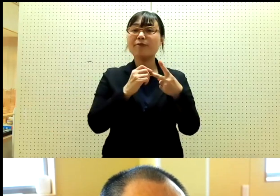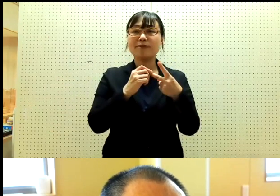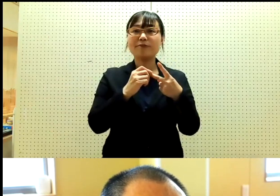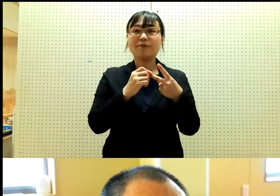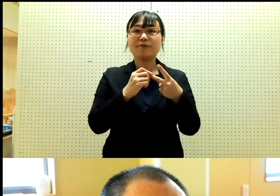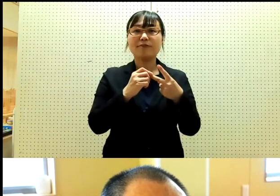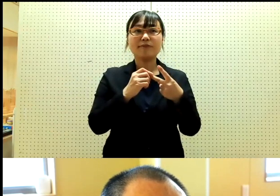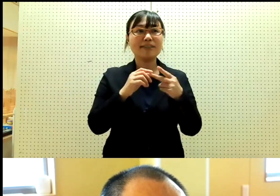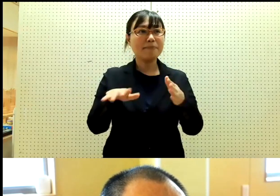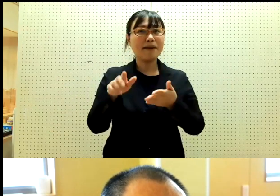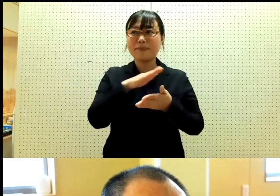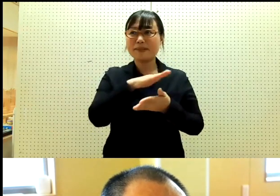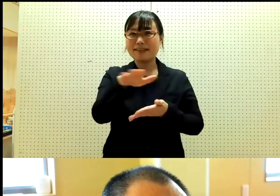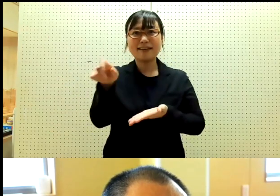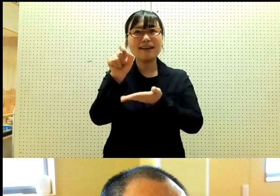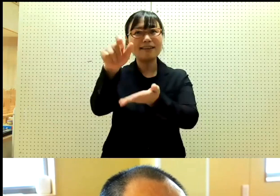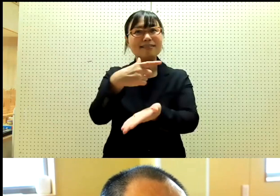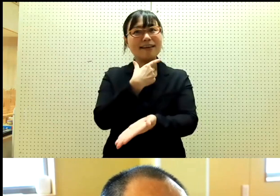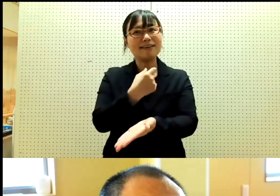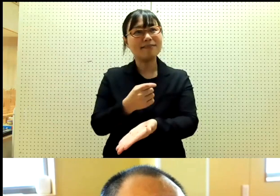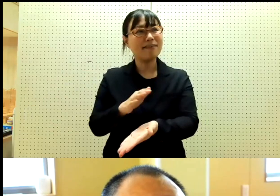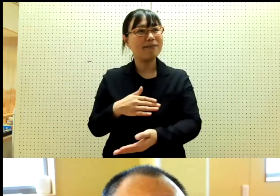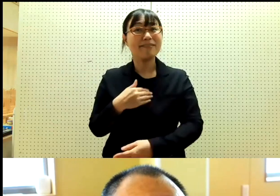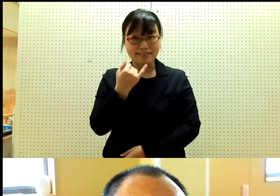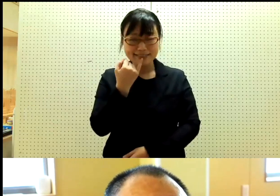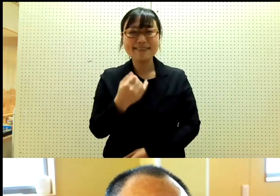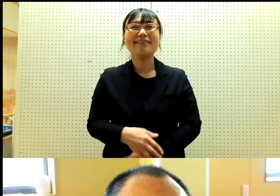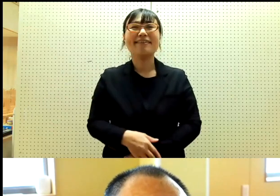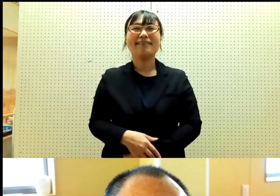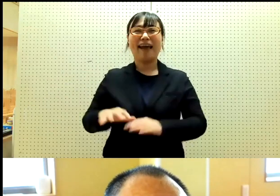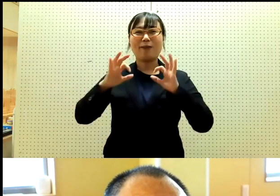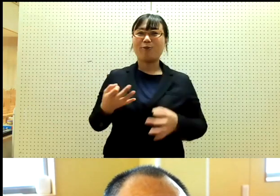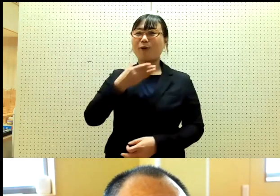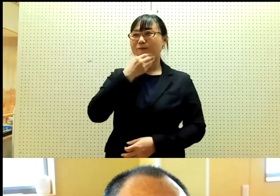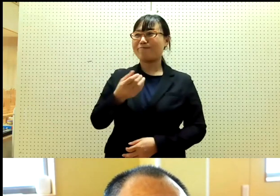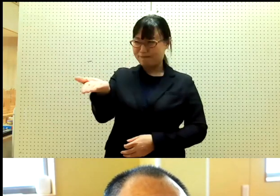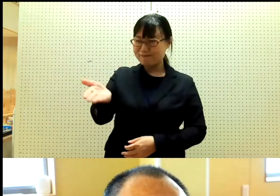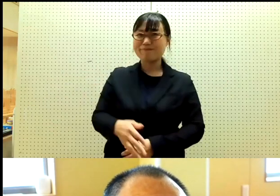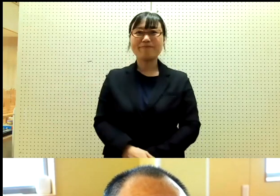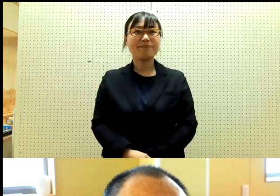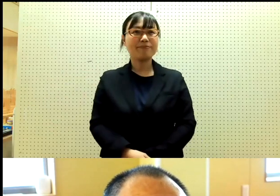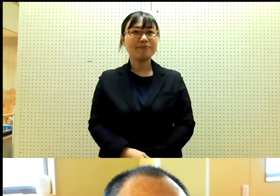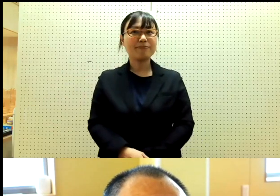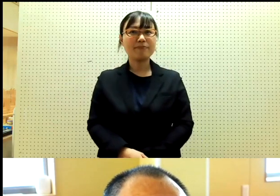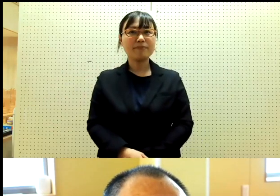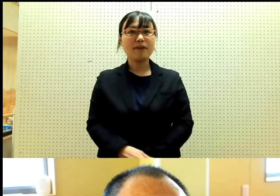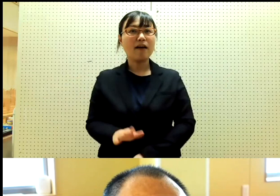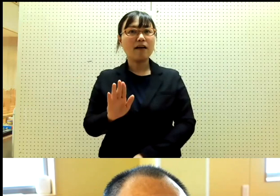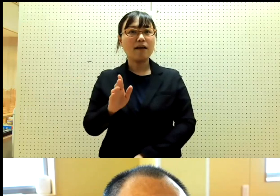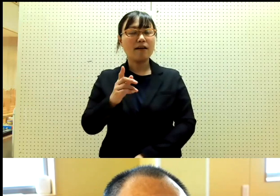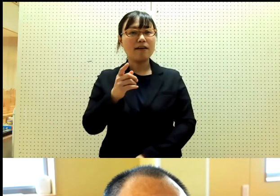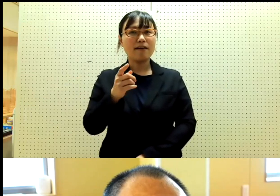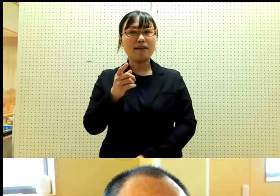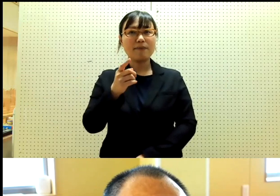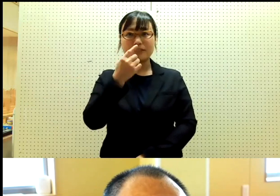てもいいでしょうか。 どうぞ。 あ、はい、大山先生先にお話しなさった方が、私あのインフルエン